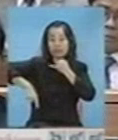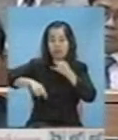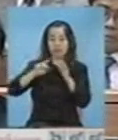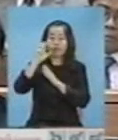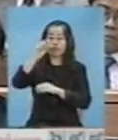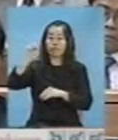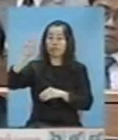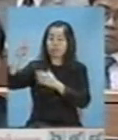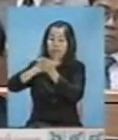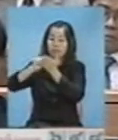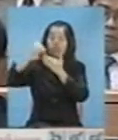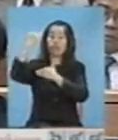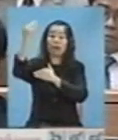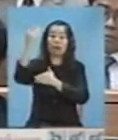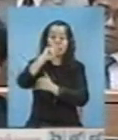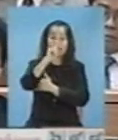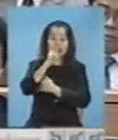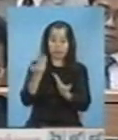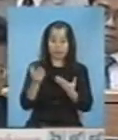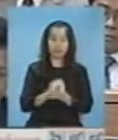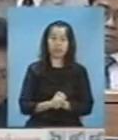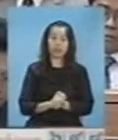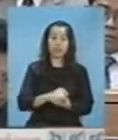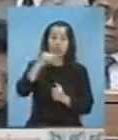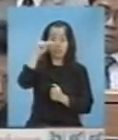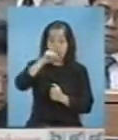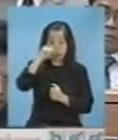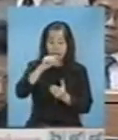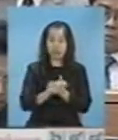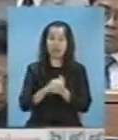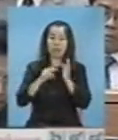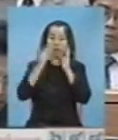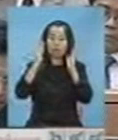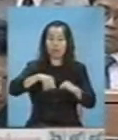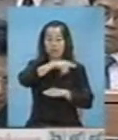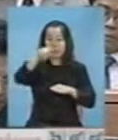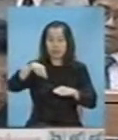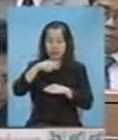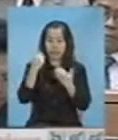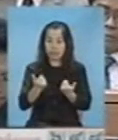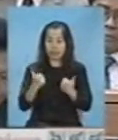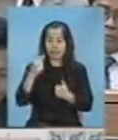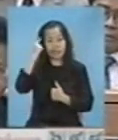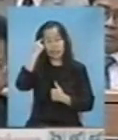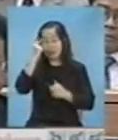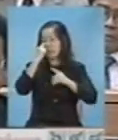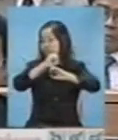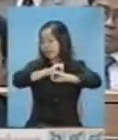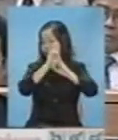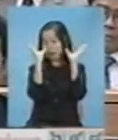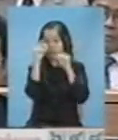ร.ร่างเสร็จแล้วเท่านั้นนี่คือกรณีที่พวกกับผมได้มองเห็นชัดเจน